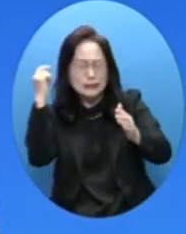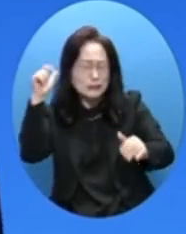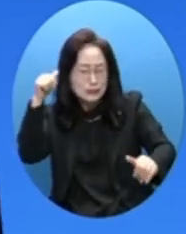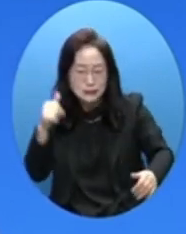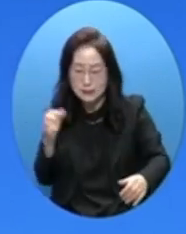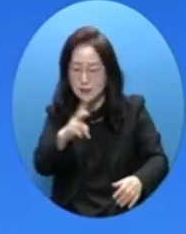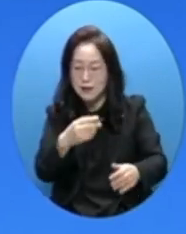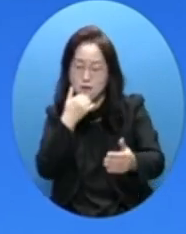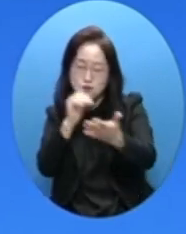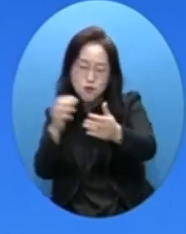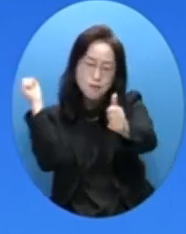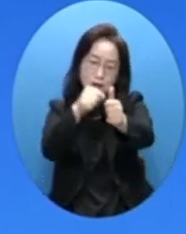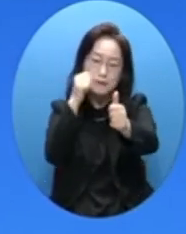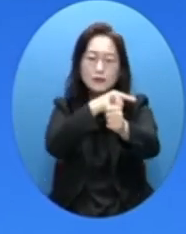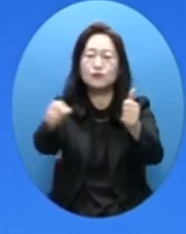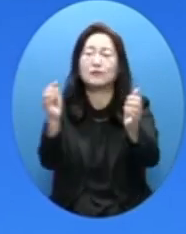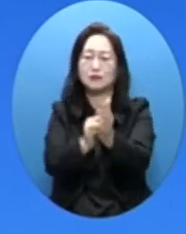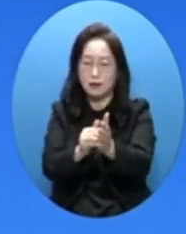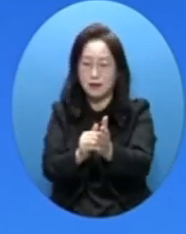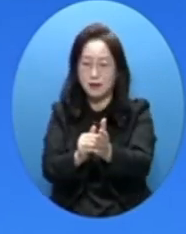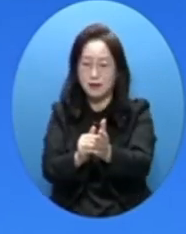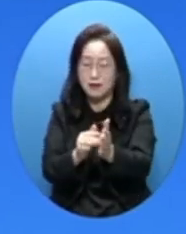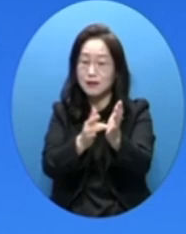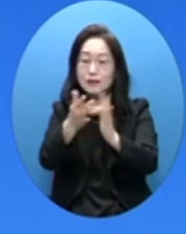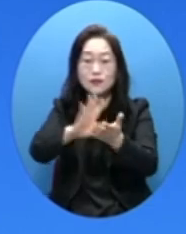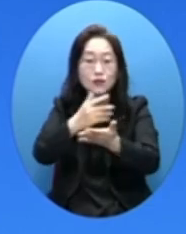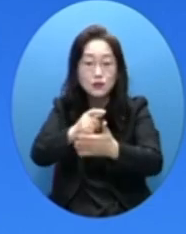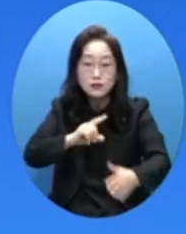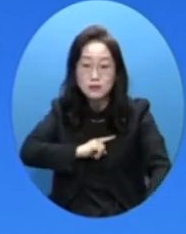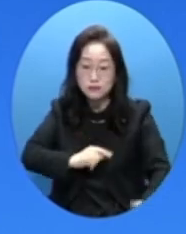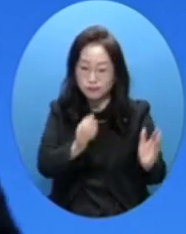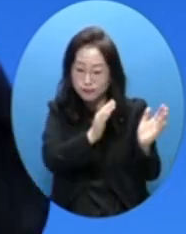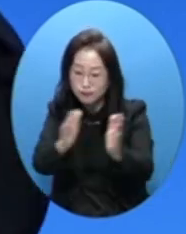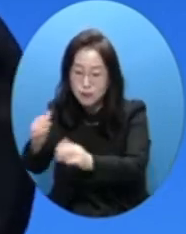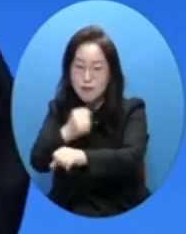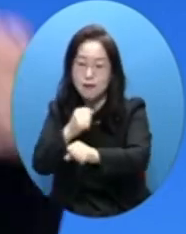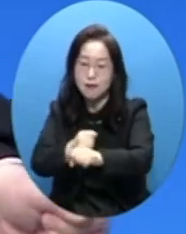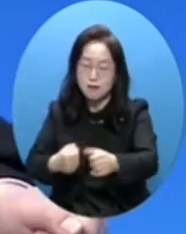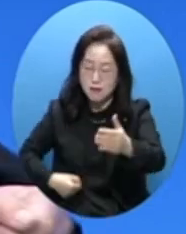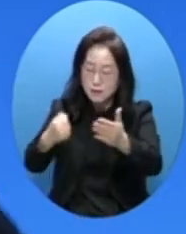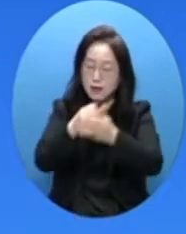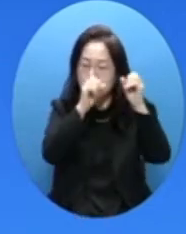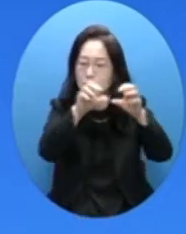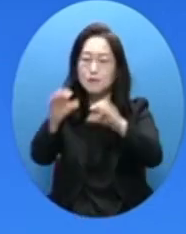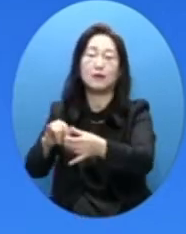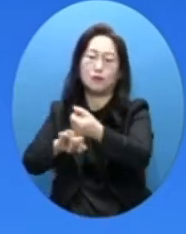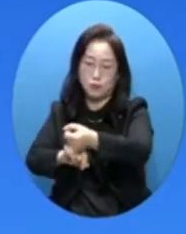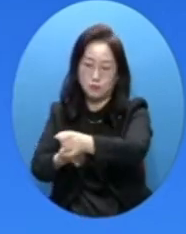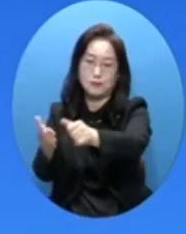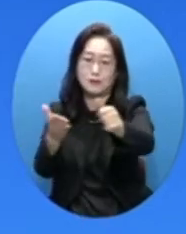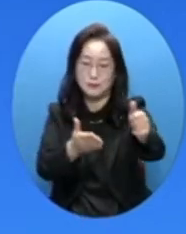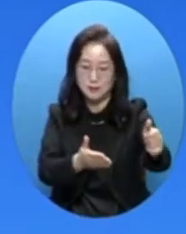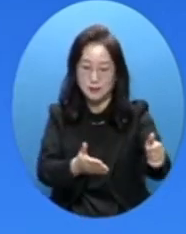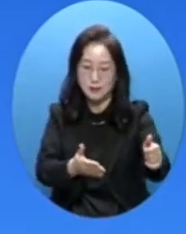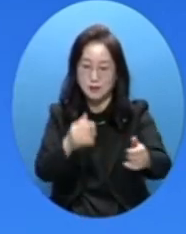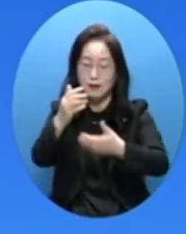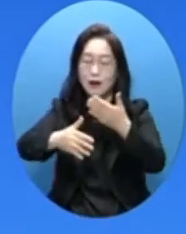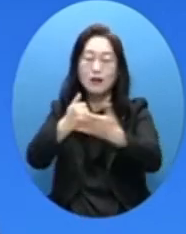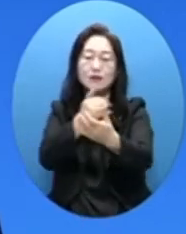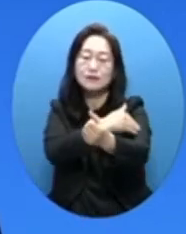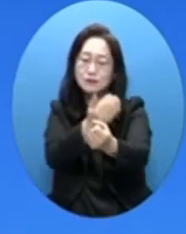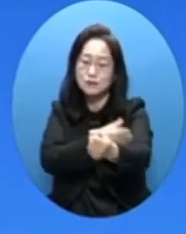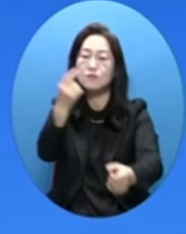것입니다. 예수 그리스도의 이름으로 무장하여 담대 복음을 전하는 복음의 증인들이 되시길 바랍니다. 복음을 전할 때 하나님의 능력이 임할